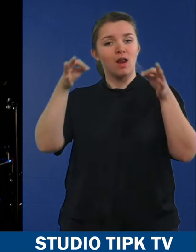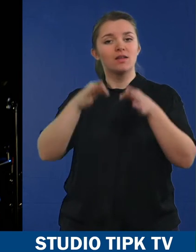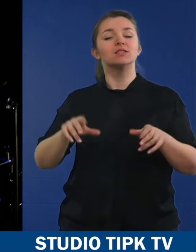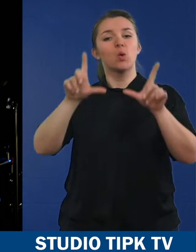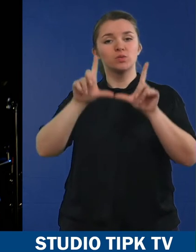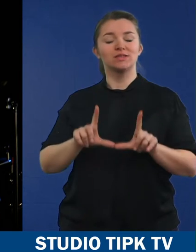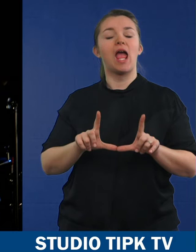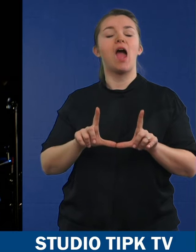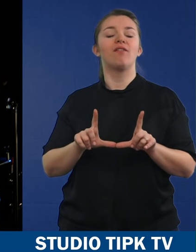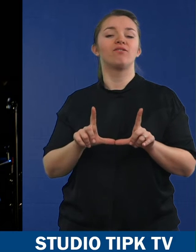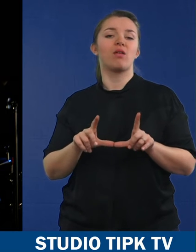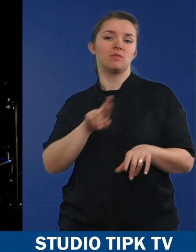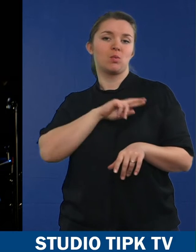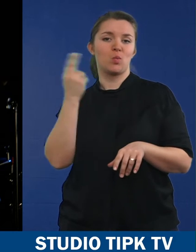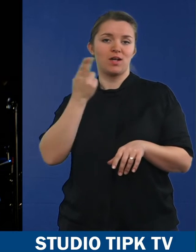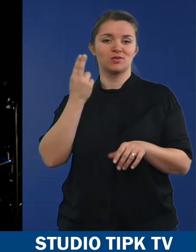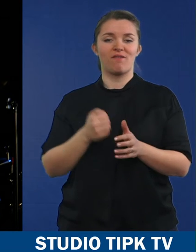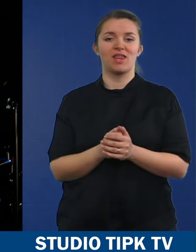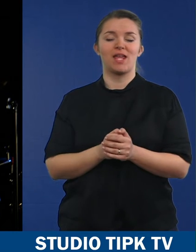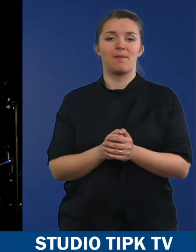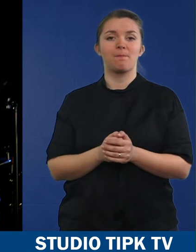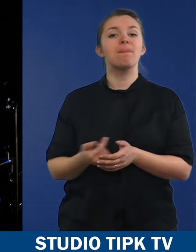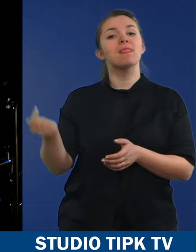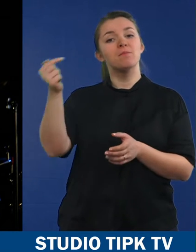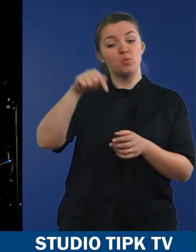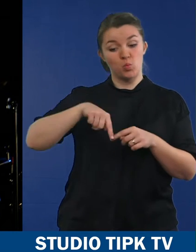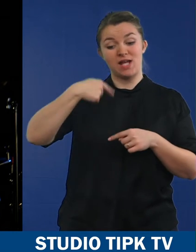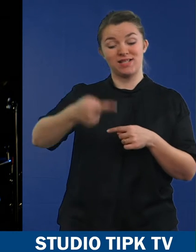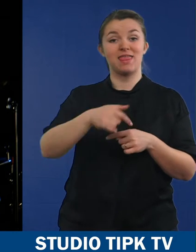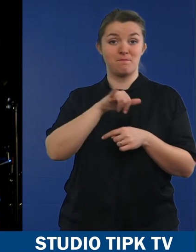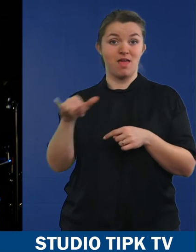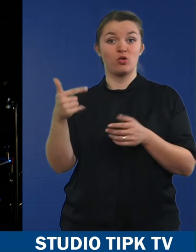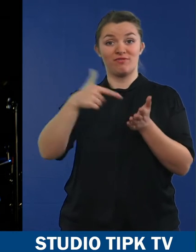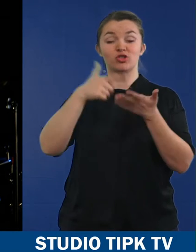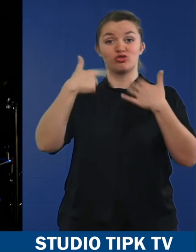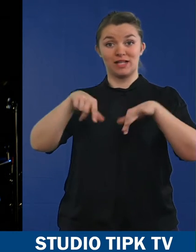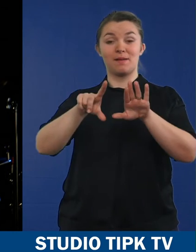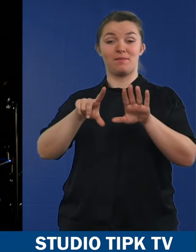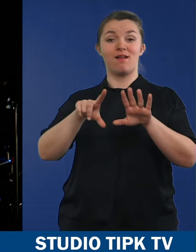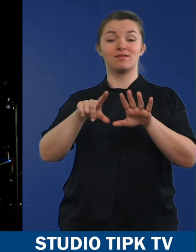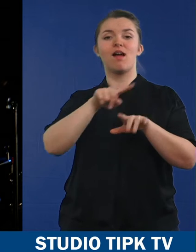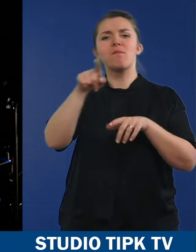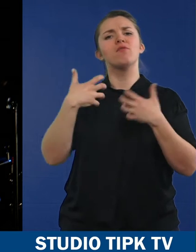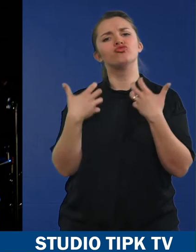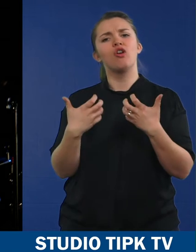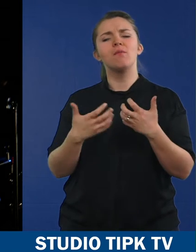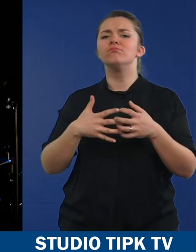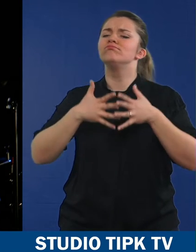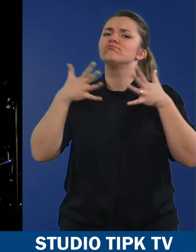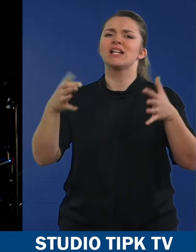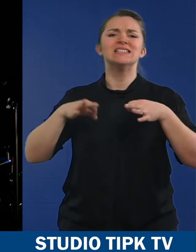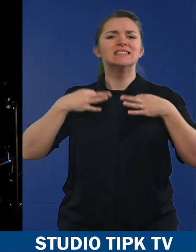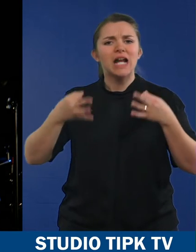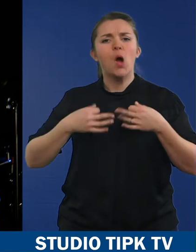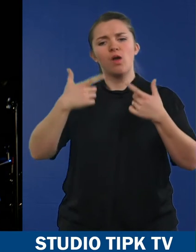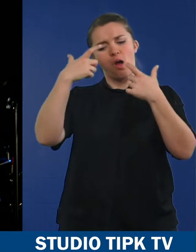Ustave Republike Slovenije. V prihajajočem letu 2017 pa vam želim obilo zdravja